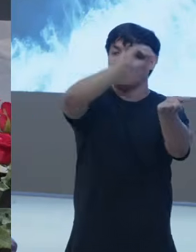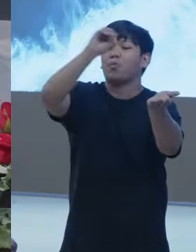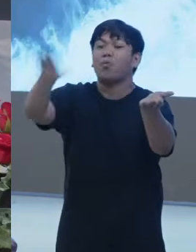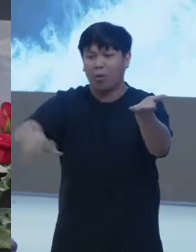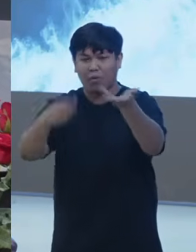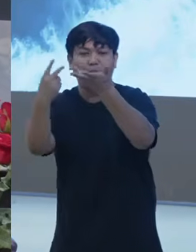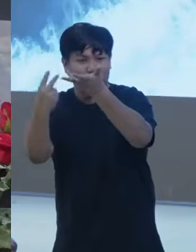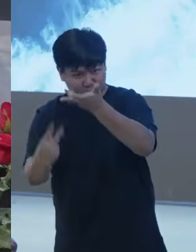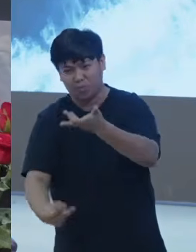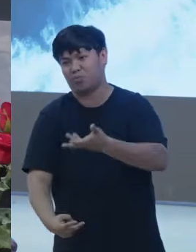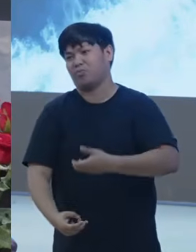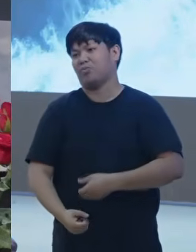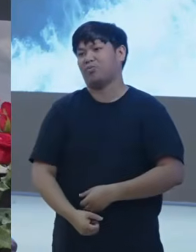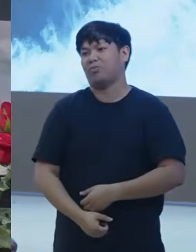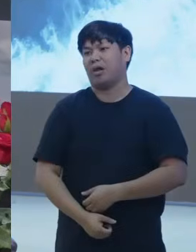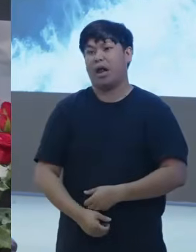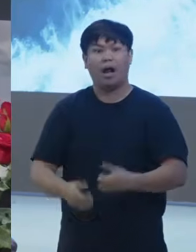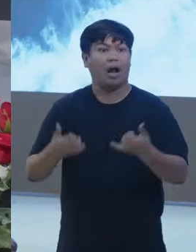Man overboard.